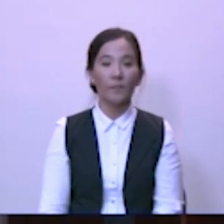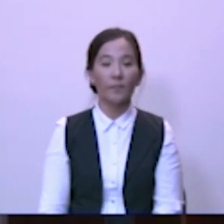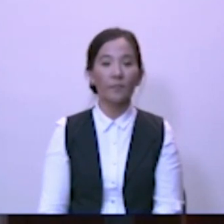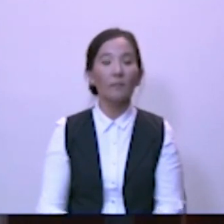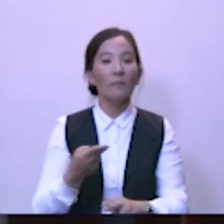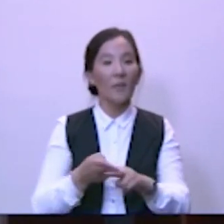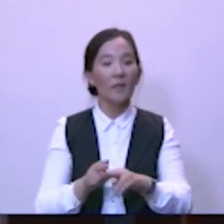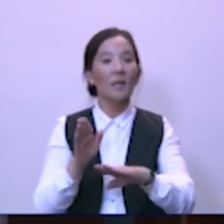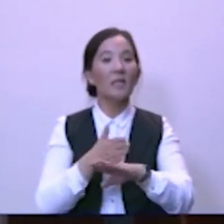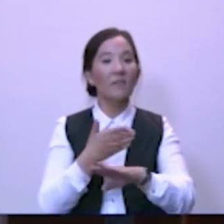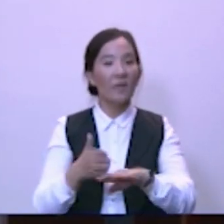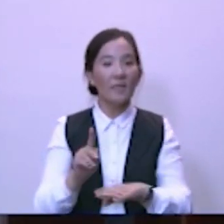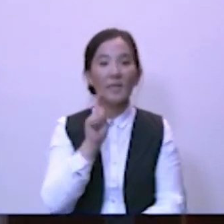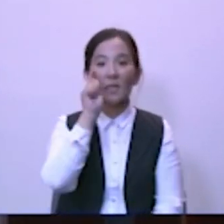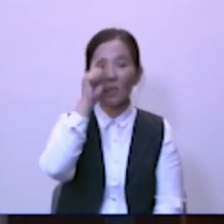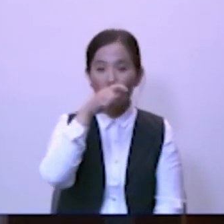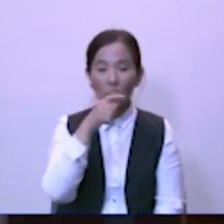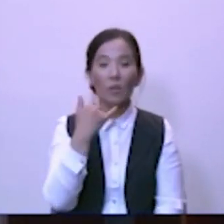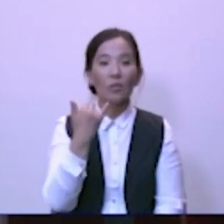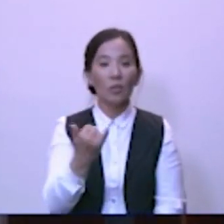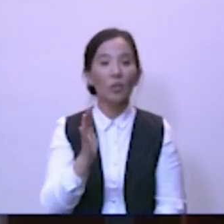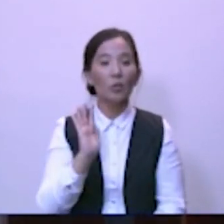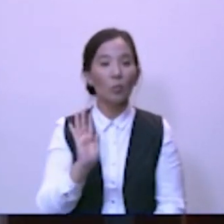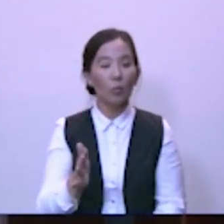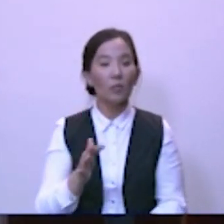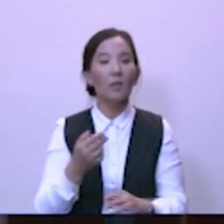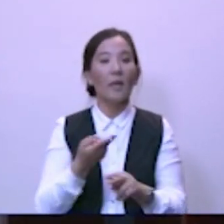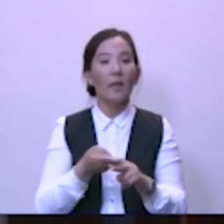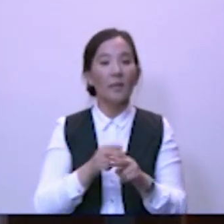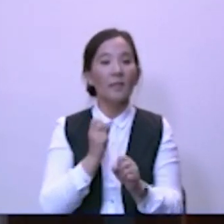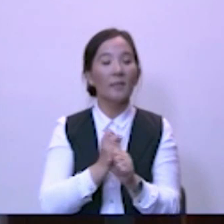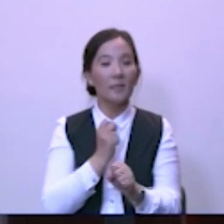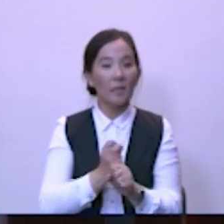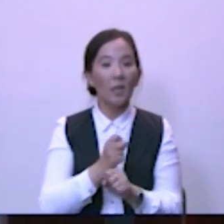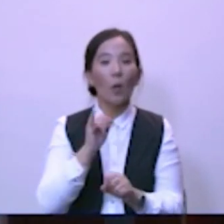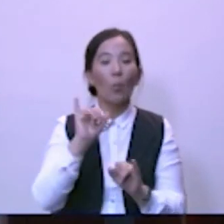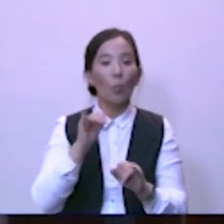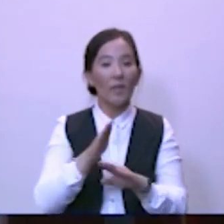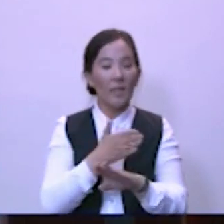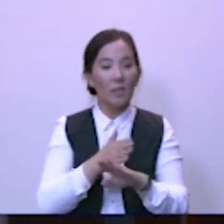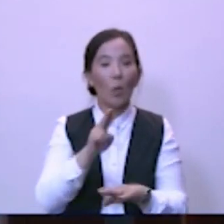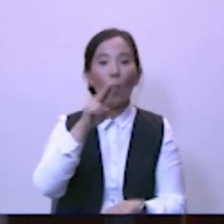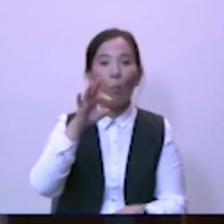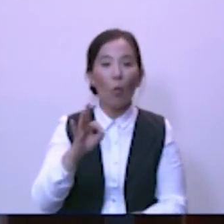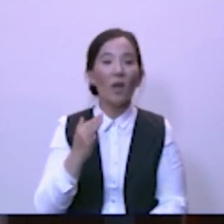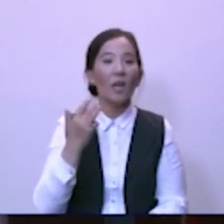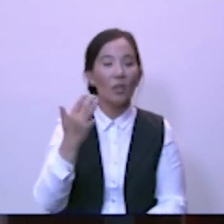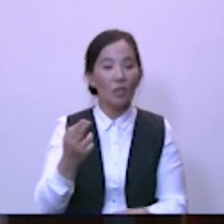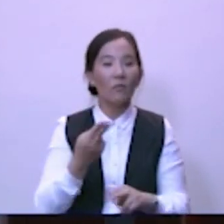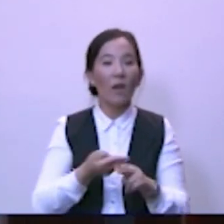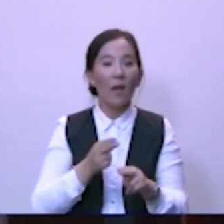классификация кислот то есть мы сейчас уже разобрали кислоты у нас делятся по количеству атома